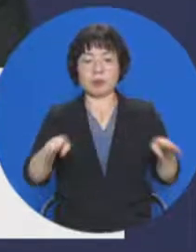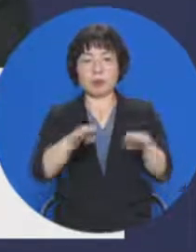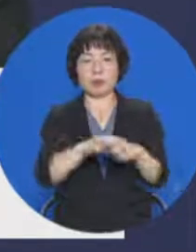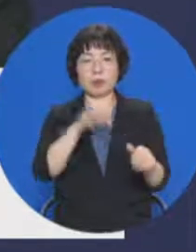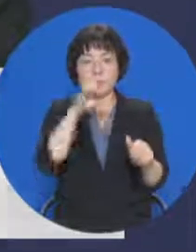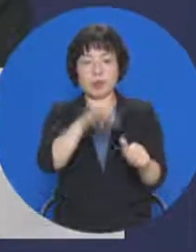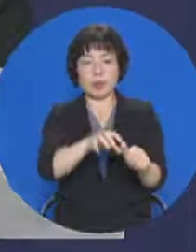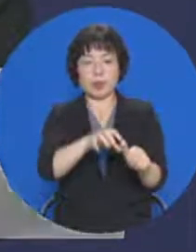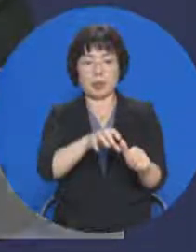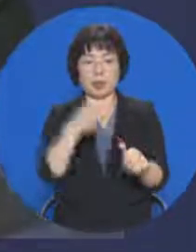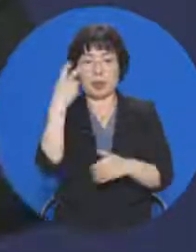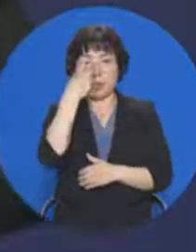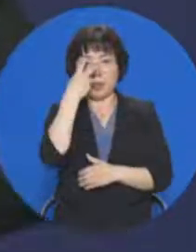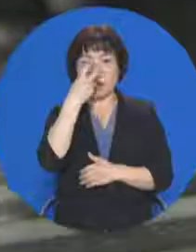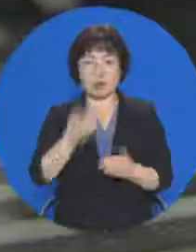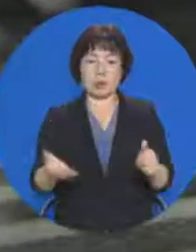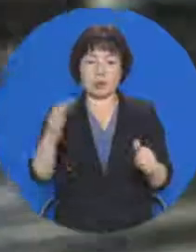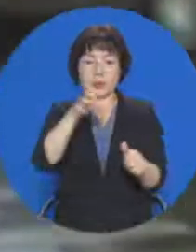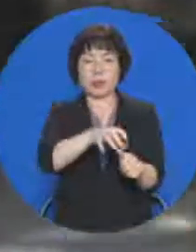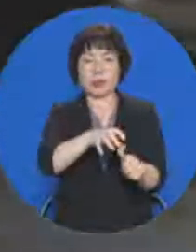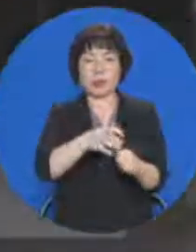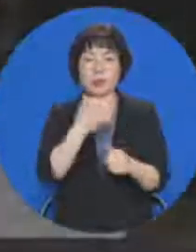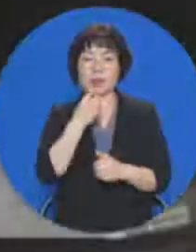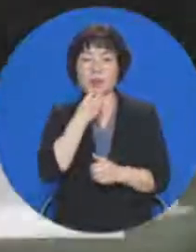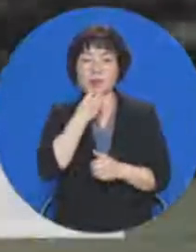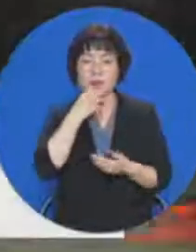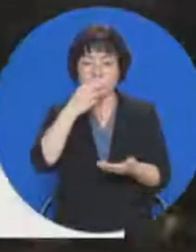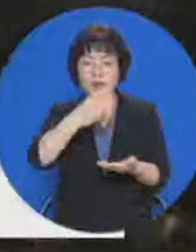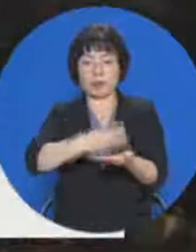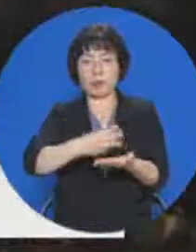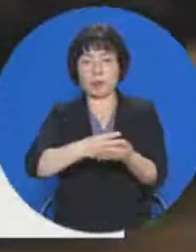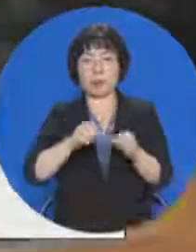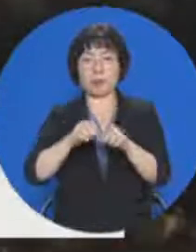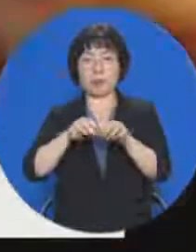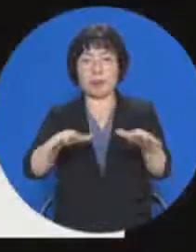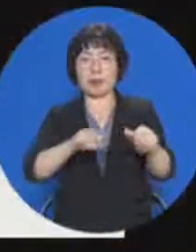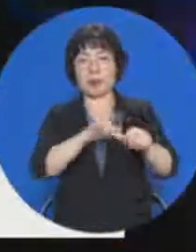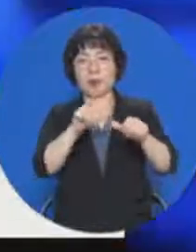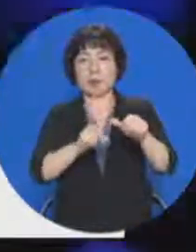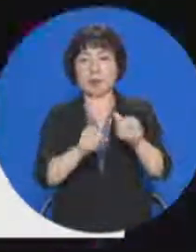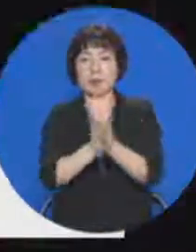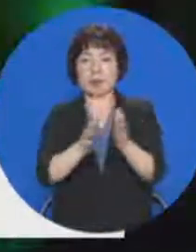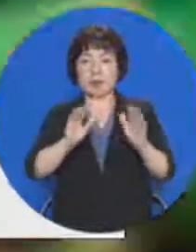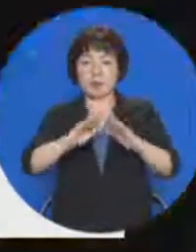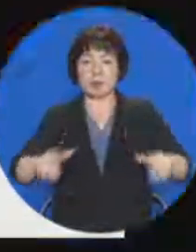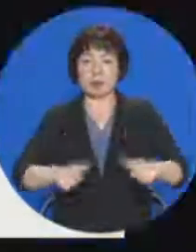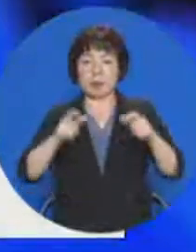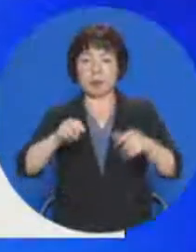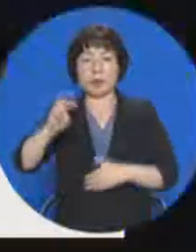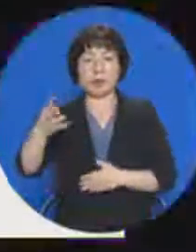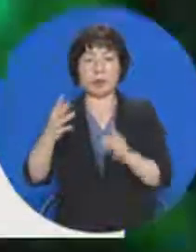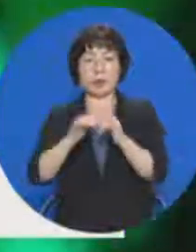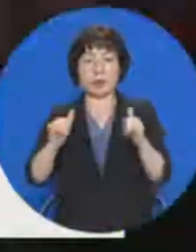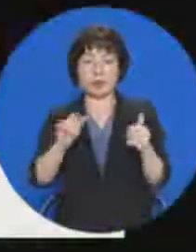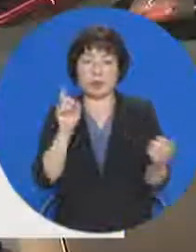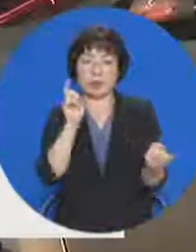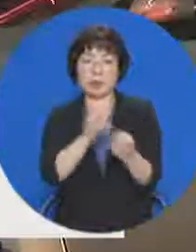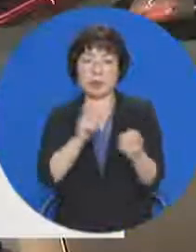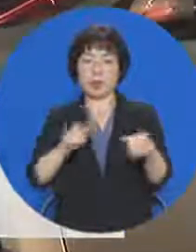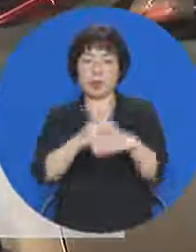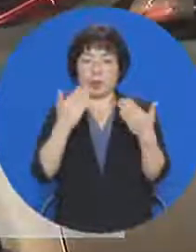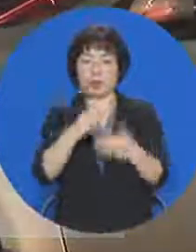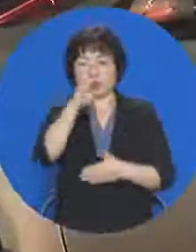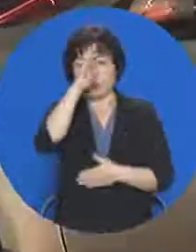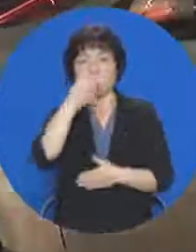검사 시설에 서울 이태원발 전파가 시작된 5월 전남도 내 400여 명의 접촉자 모두